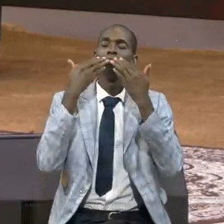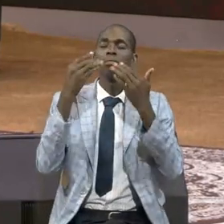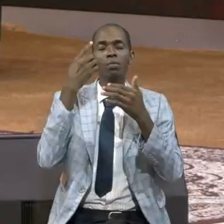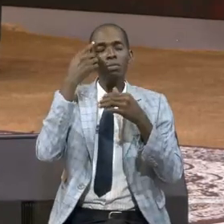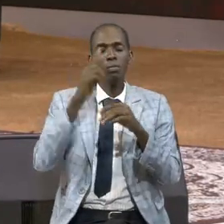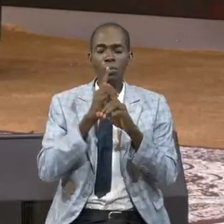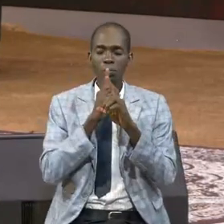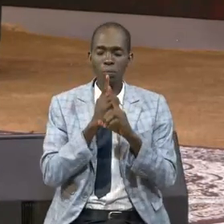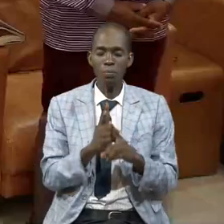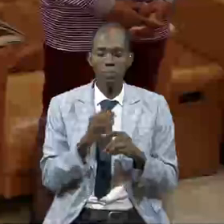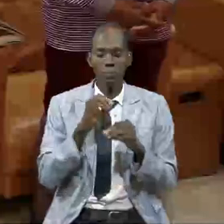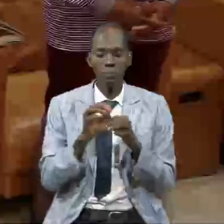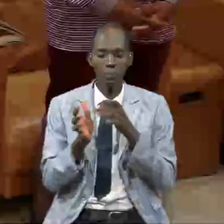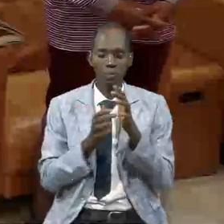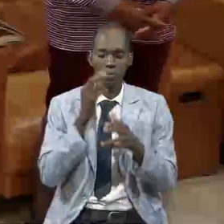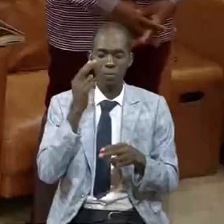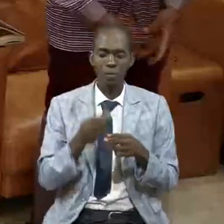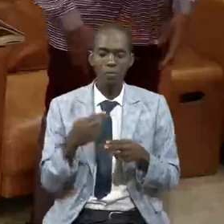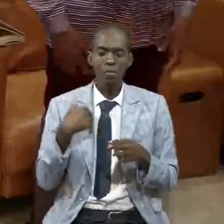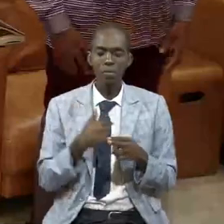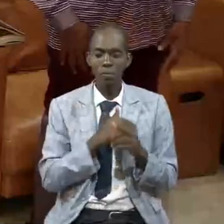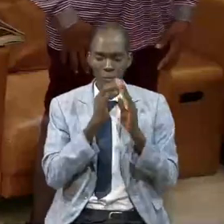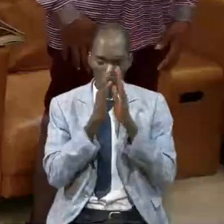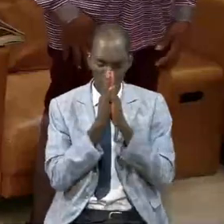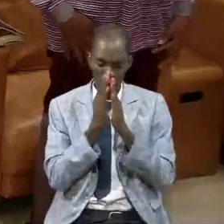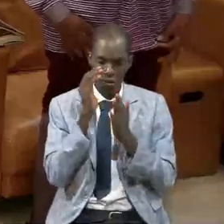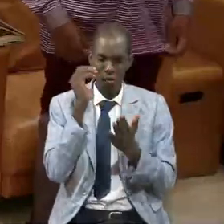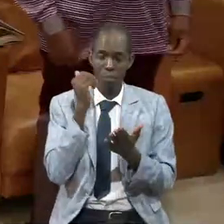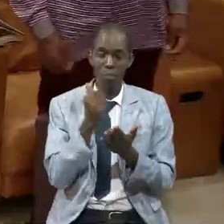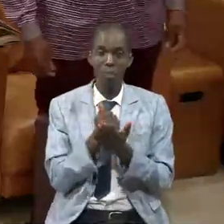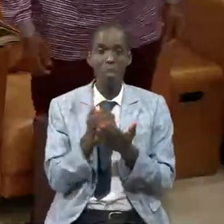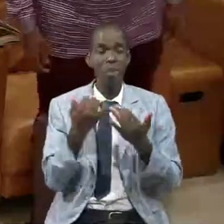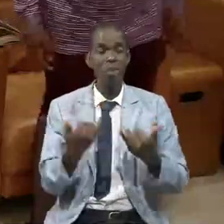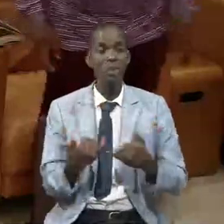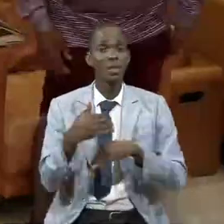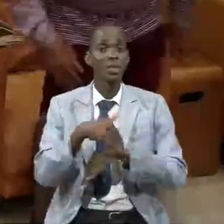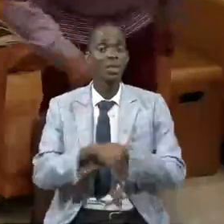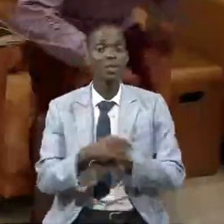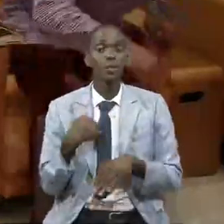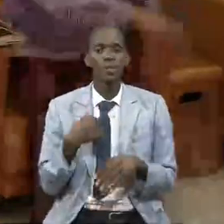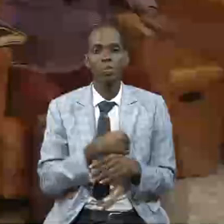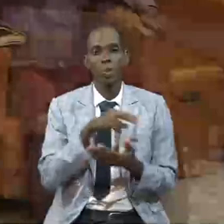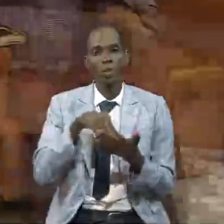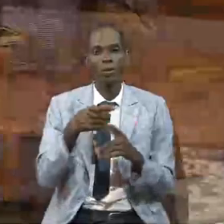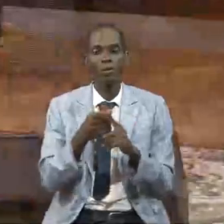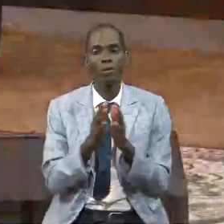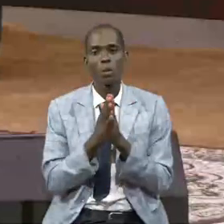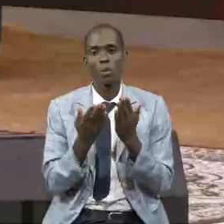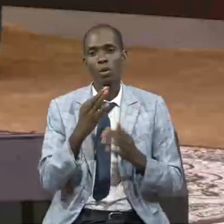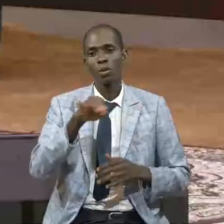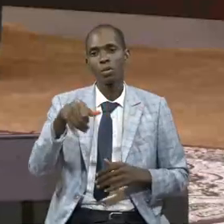exaucés. Au nom de Jésus, nous prions. Ce soir, nous allons